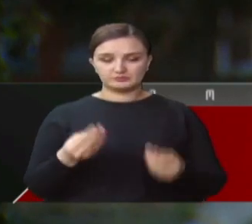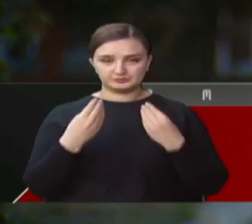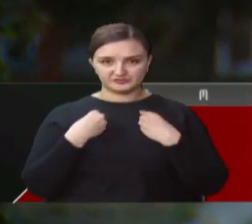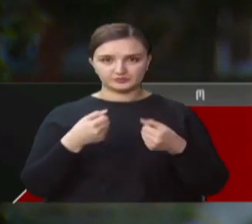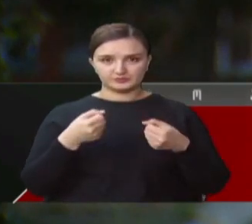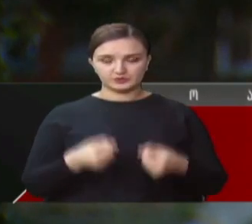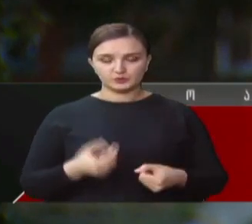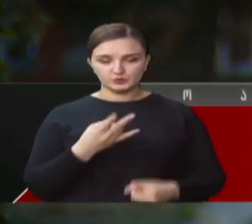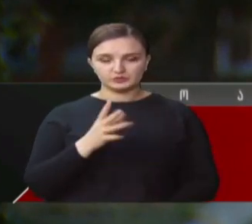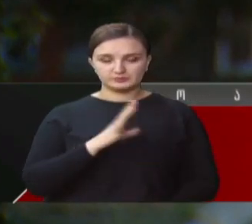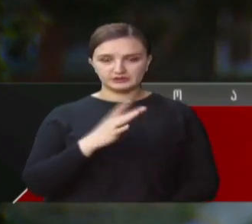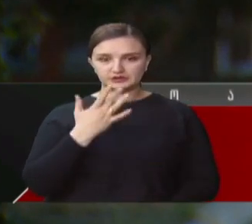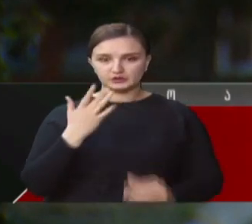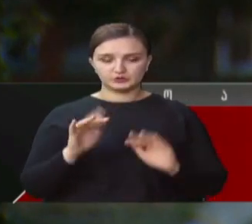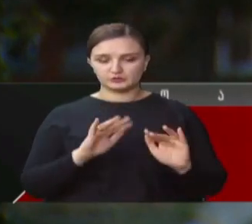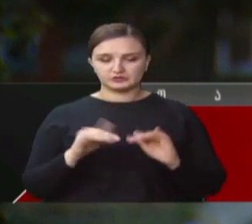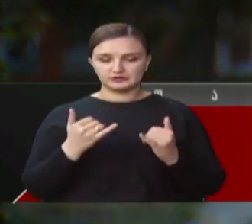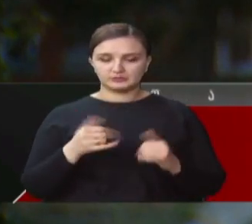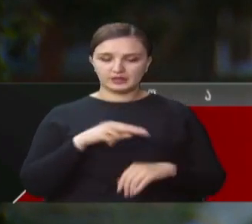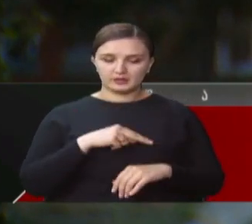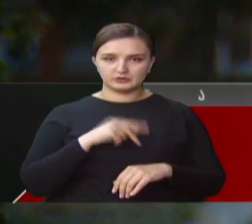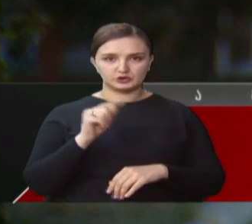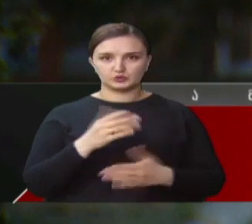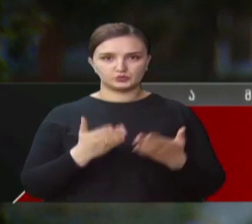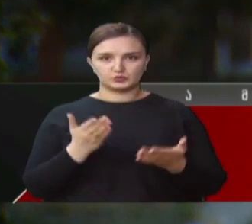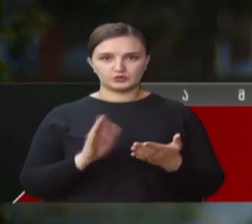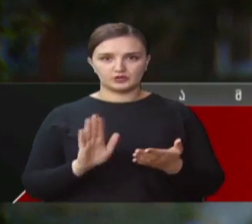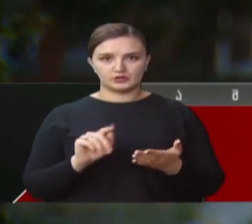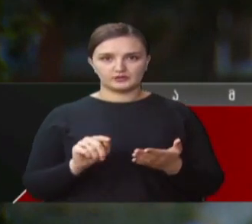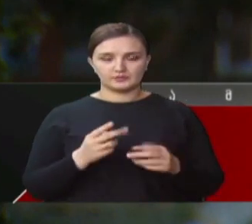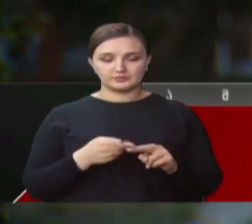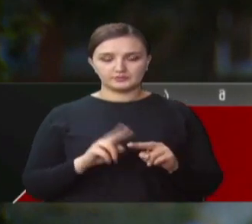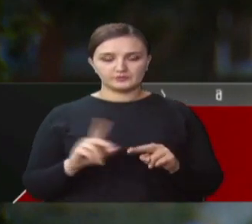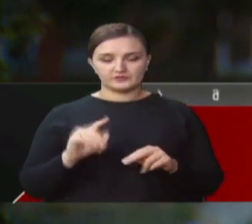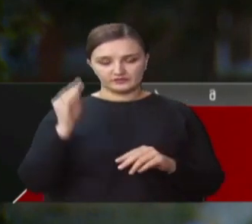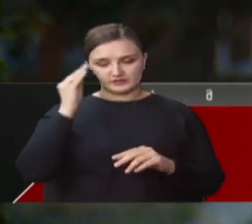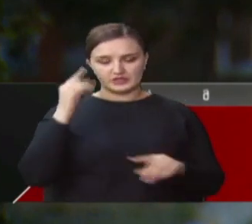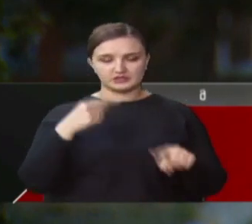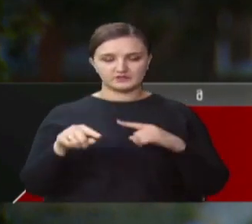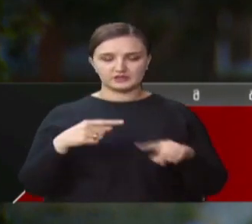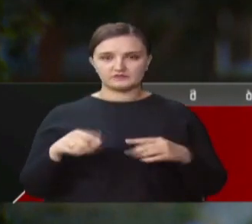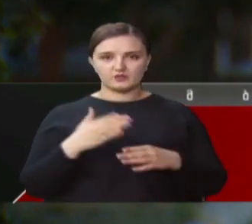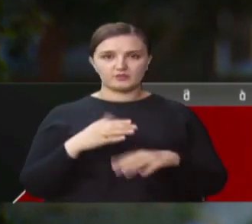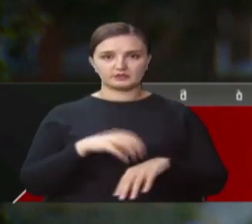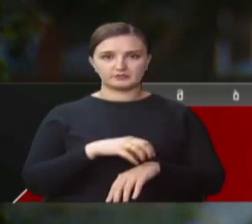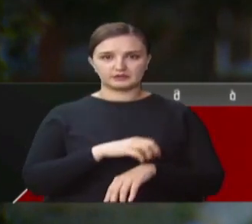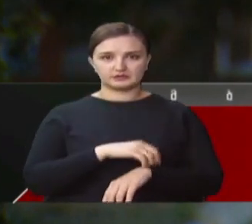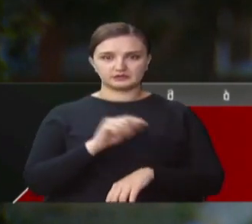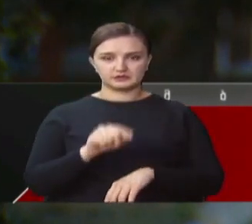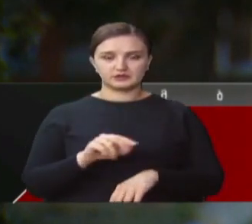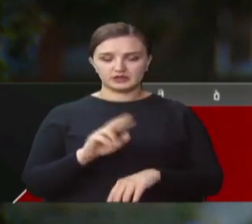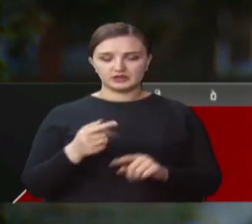მანდატი, უნდა იყოს ნაციონალური მოძრაობა დღეს პარლამენტში თუ არა. იმიტომ რომ აზრთა სხვადასხვაობა არის პარტიაში